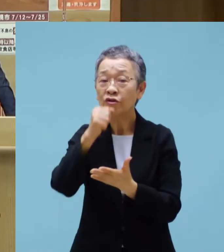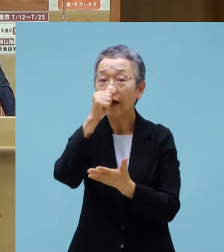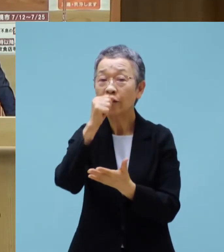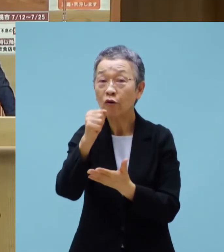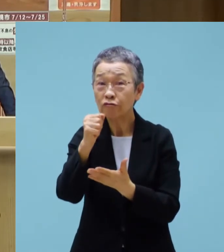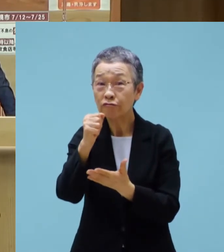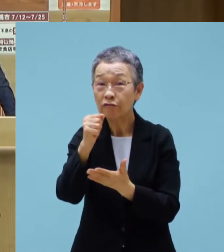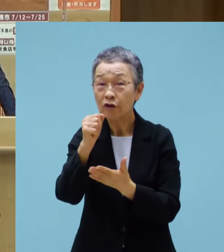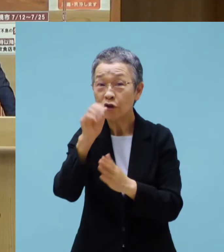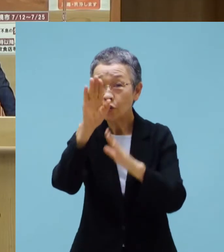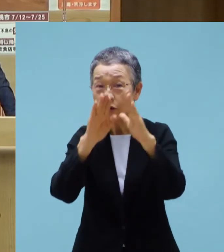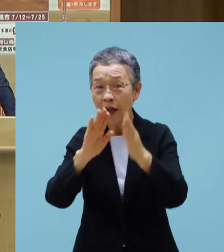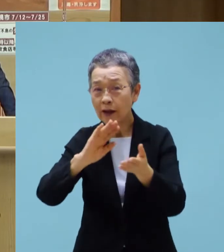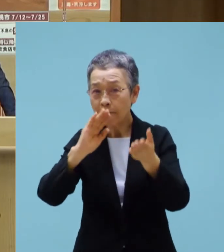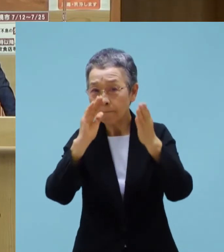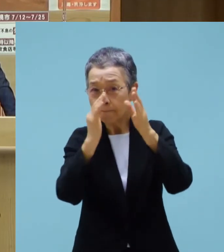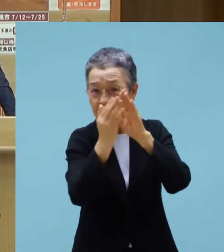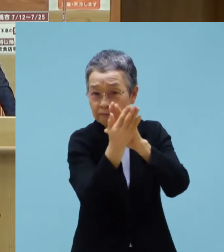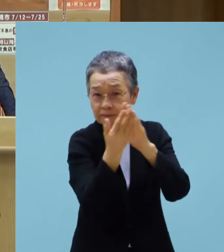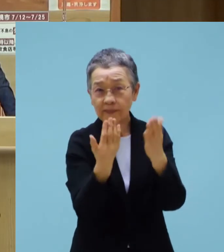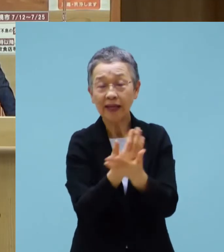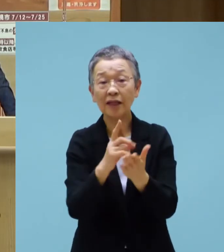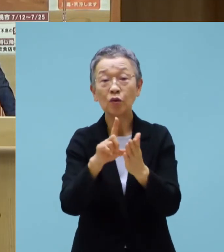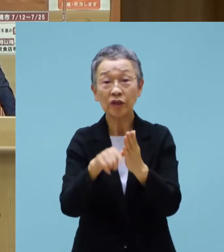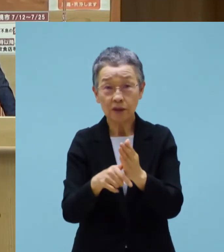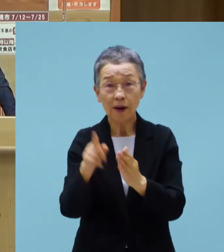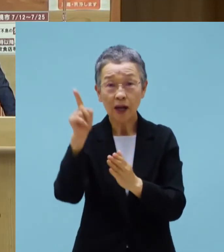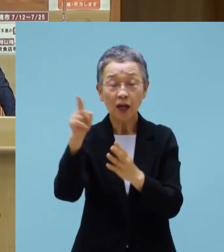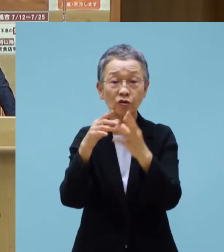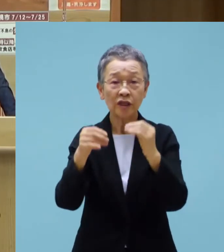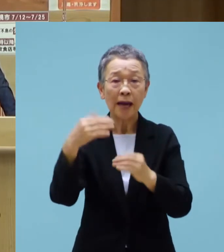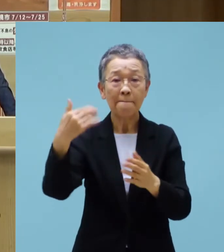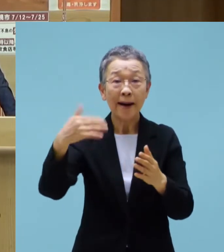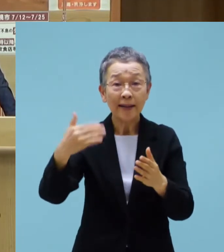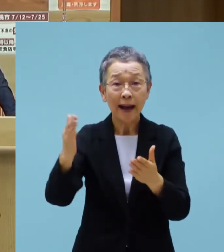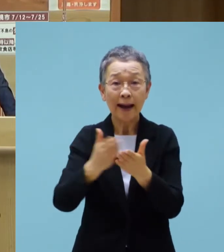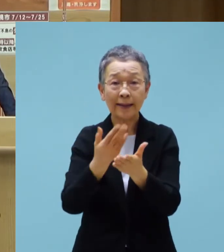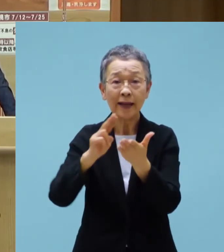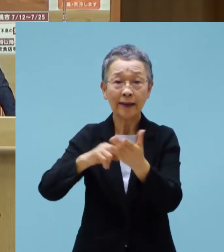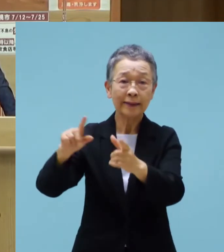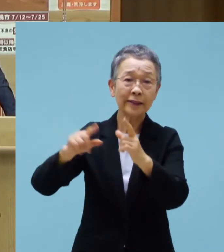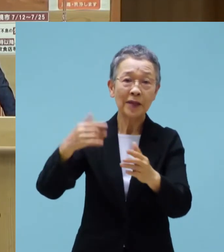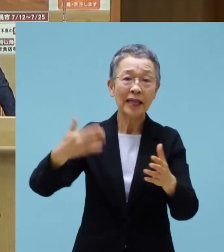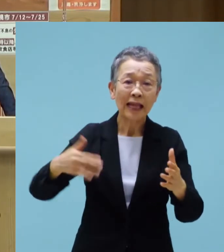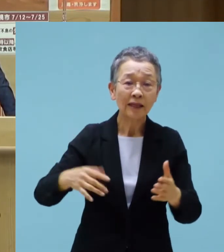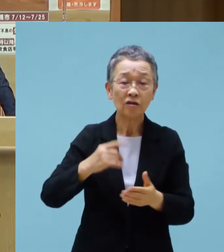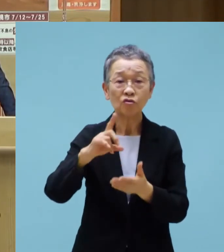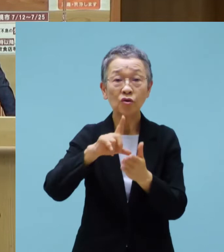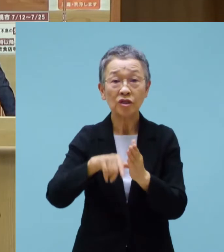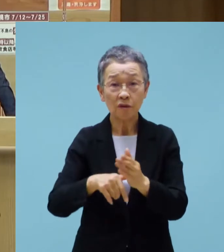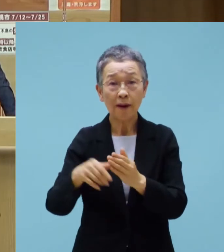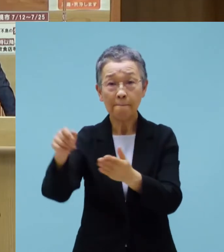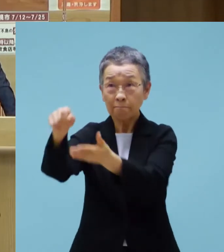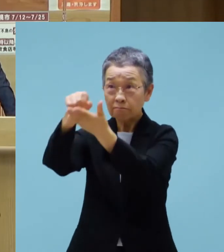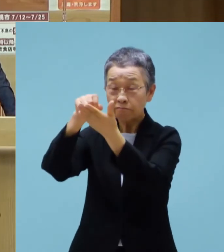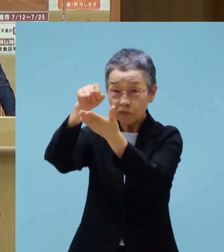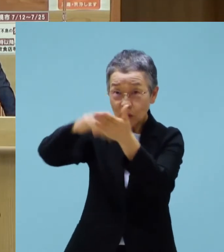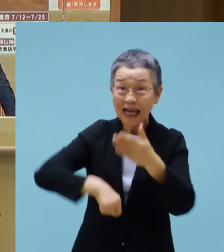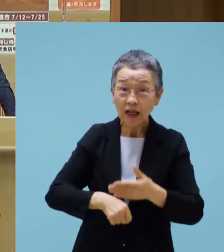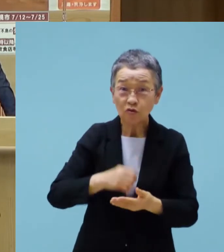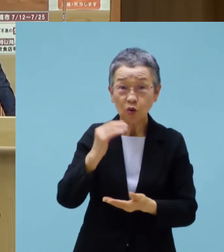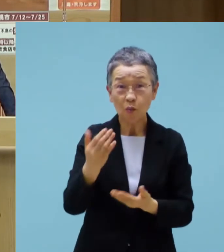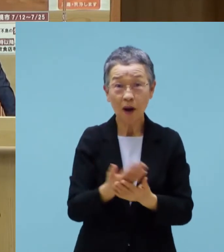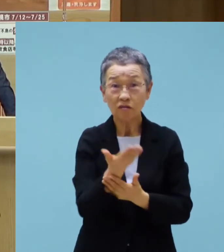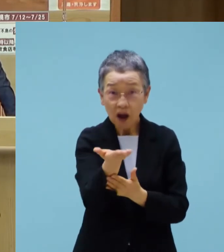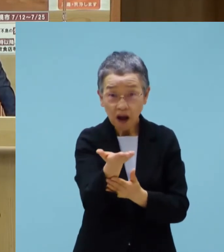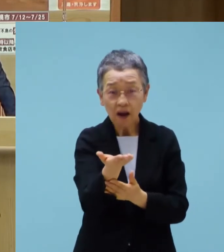改善した場合にで、かつ国がまだそういう判断をしていないっていう場合っていうのは取り下げるようなことってあり得るんですか。 いや、それはもちろん状